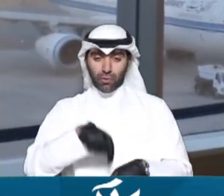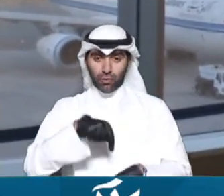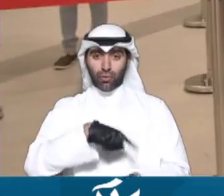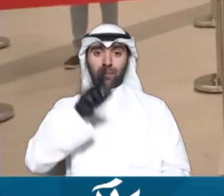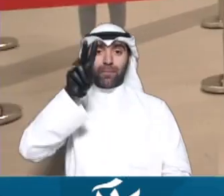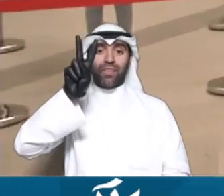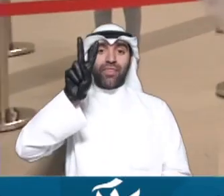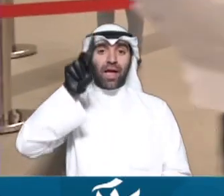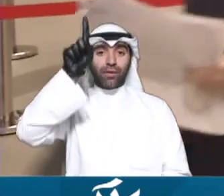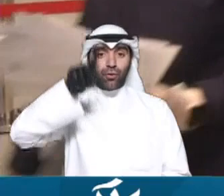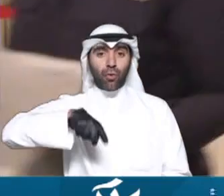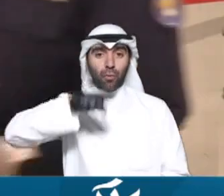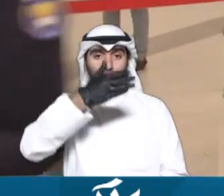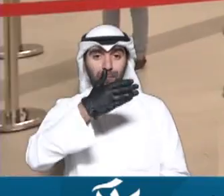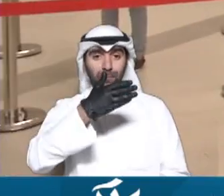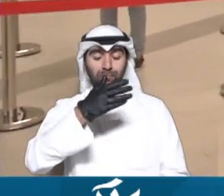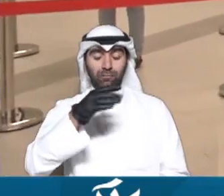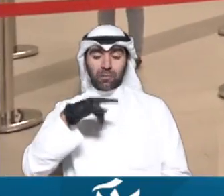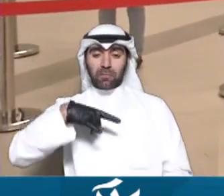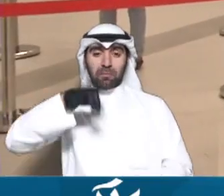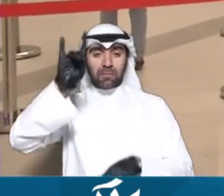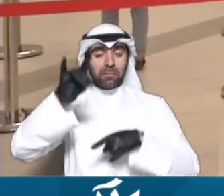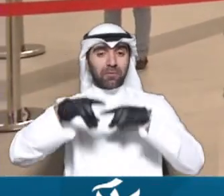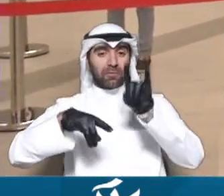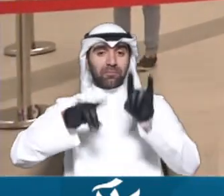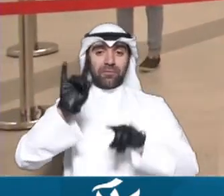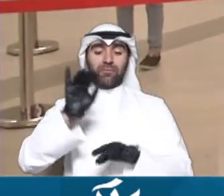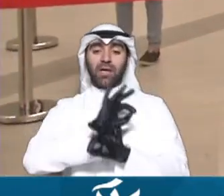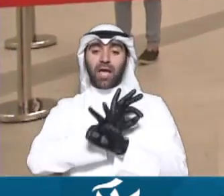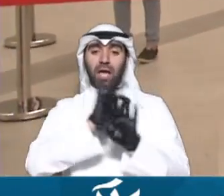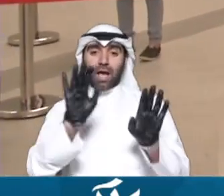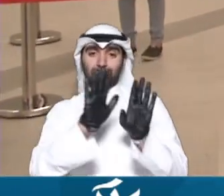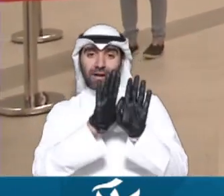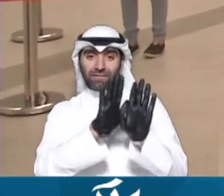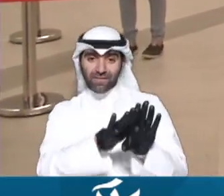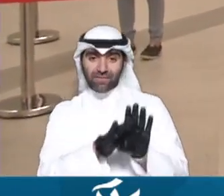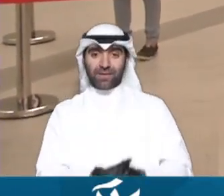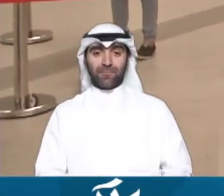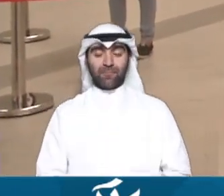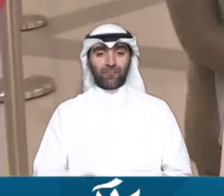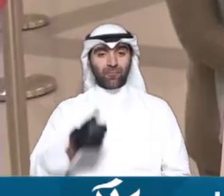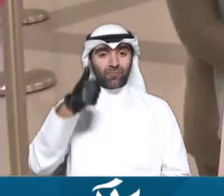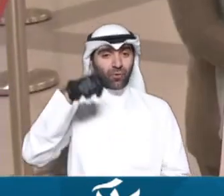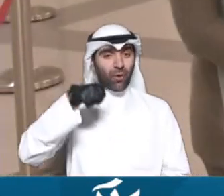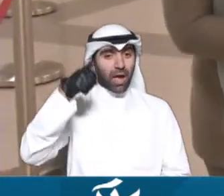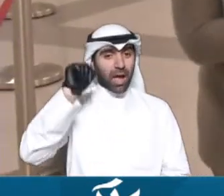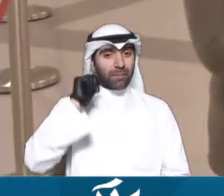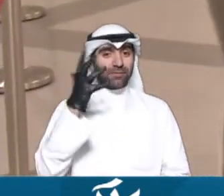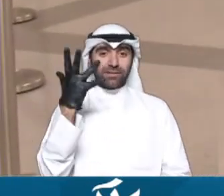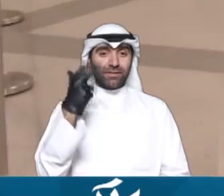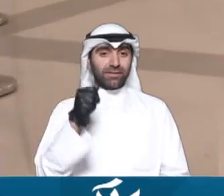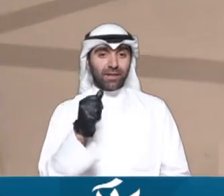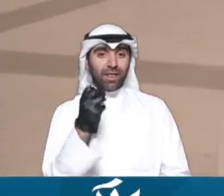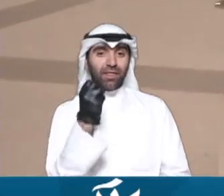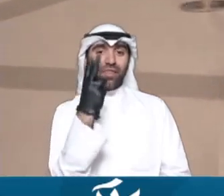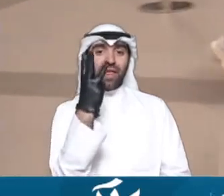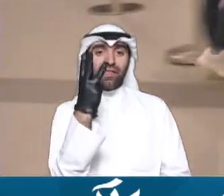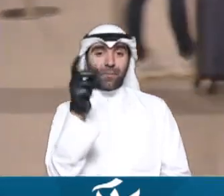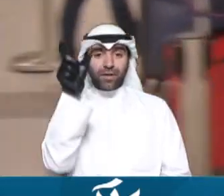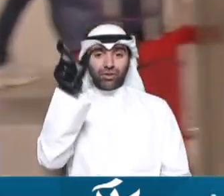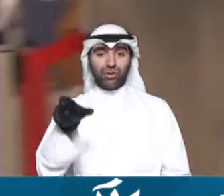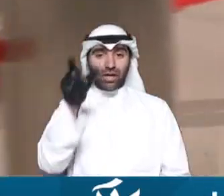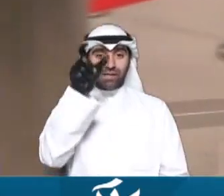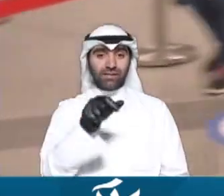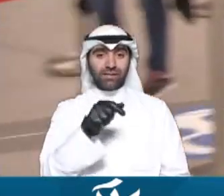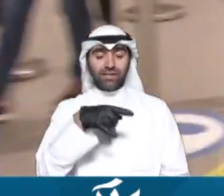غادرت أول رحلة من المخالفين والمخالفات، شملت تقريبا 300 شخص من المخالفين والمخالفات كرحلة أولى. واليوم مثل ما